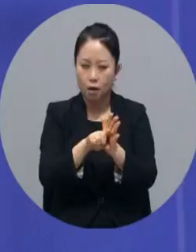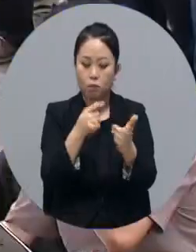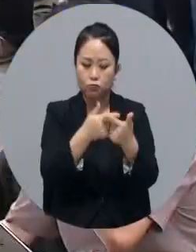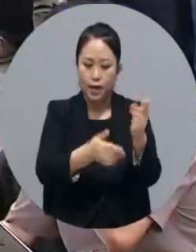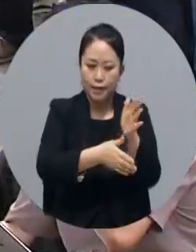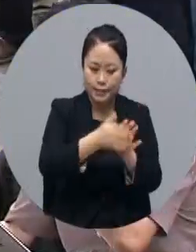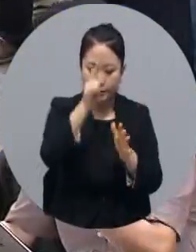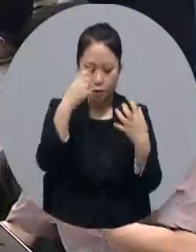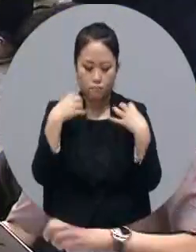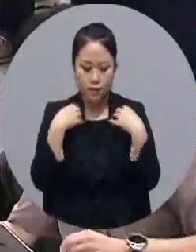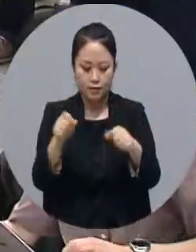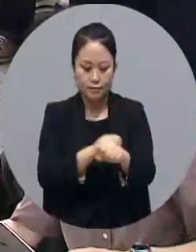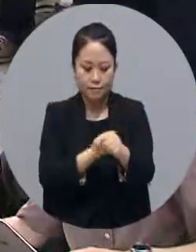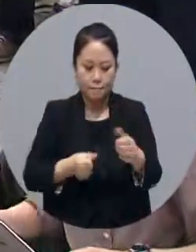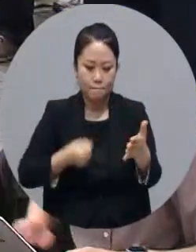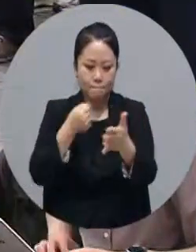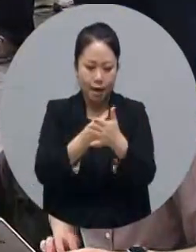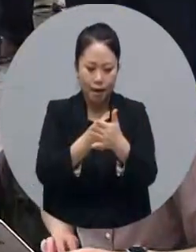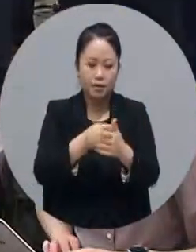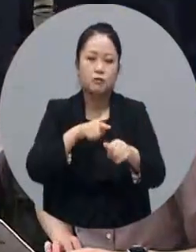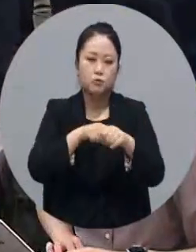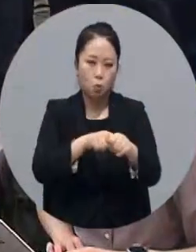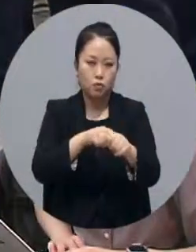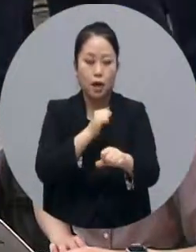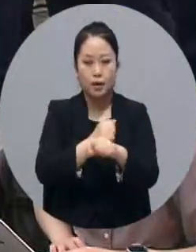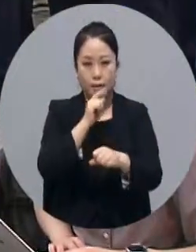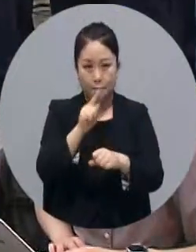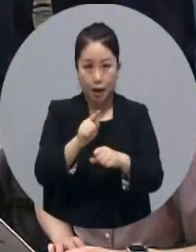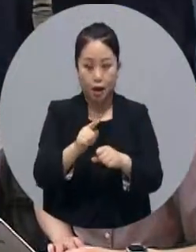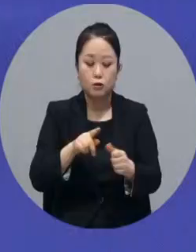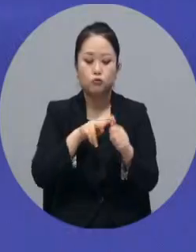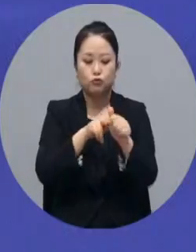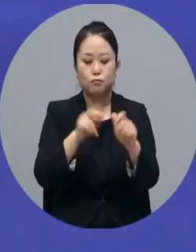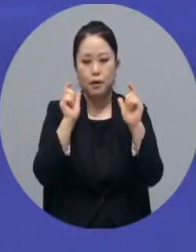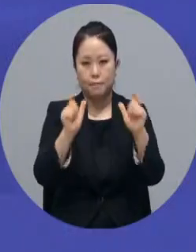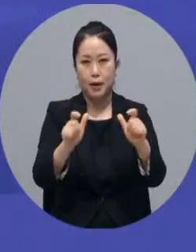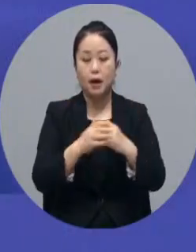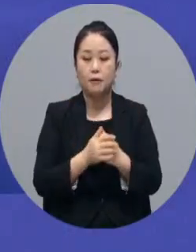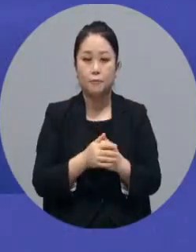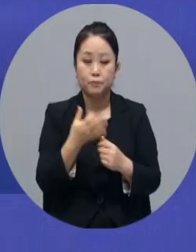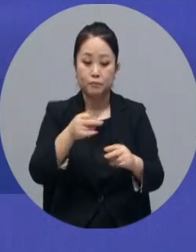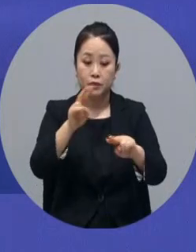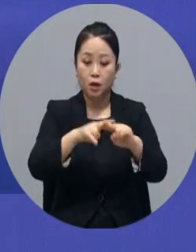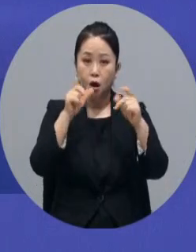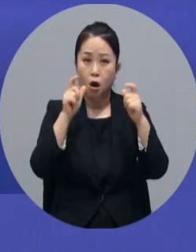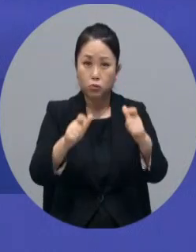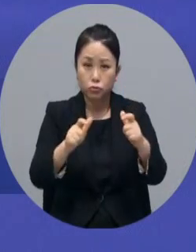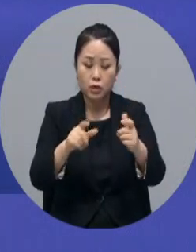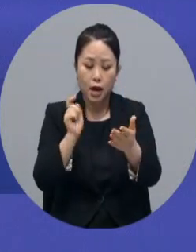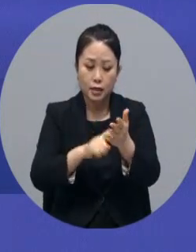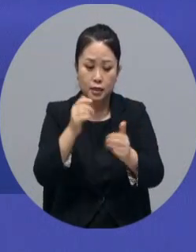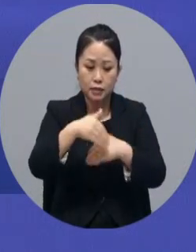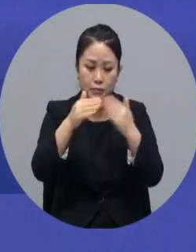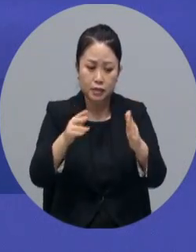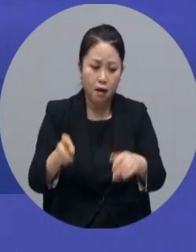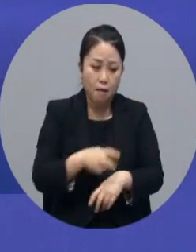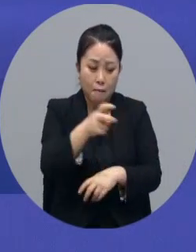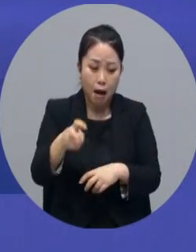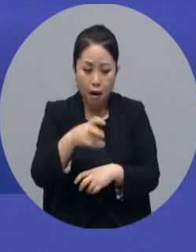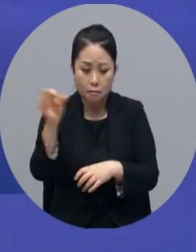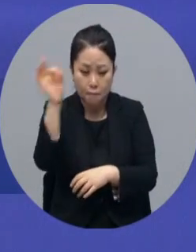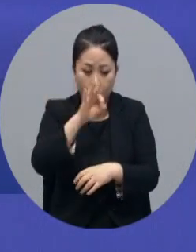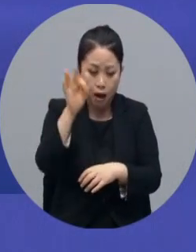촉구하겠다며 심내병원 앞에서 출마 선언을 했습니다. 우리 금정구는 응급실 뺑뺑이조차도 할